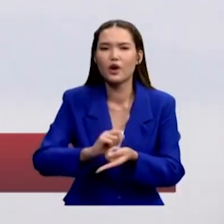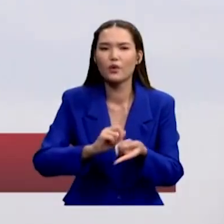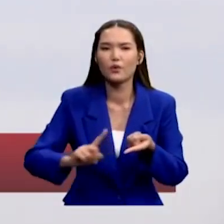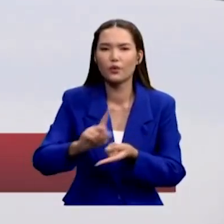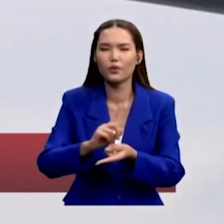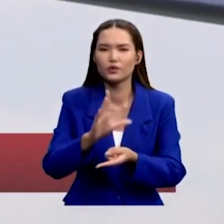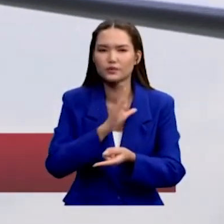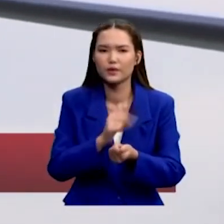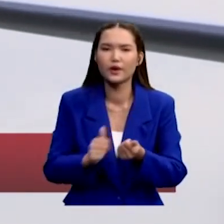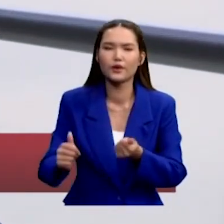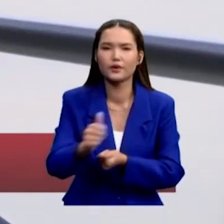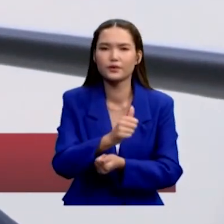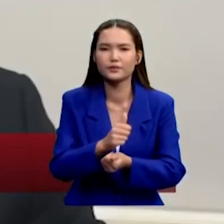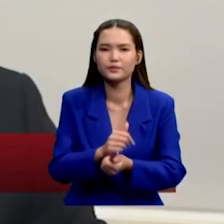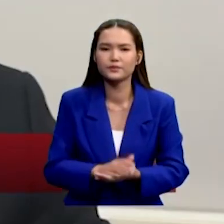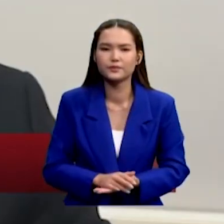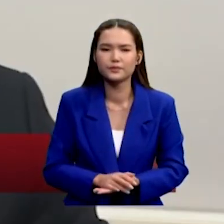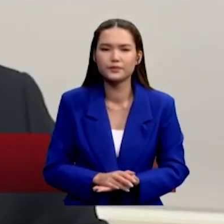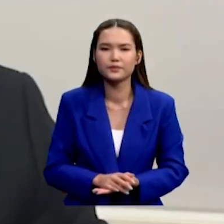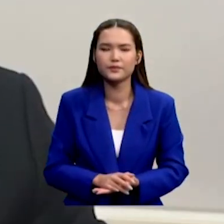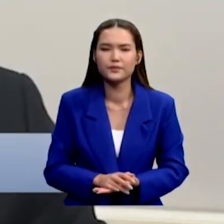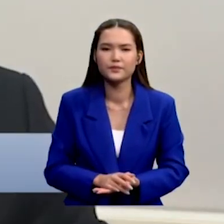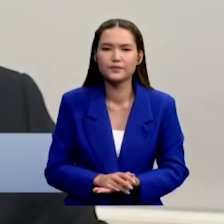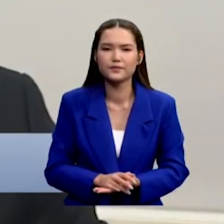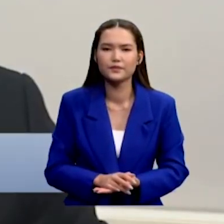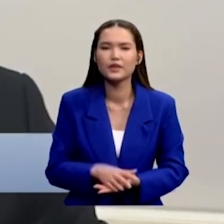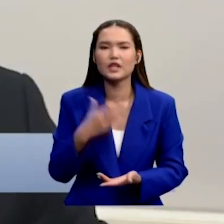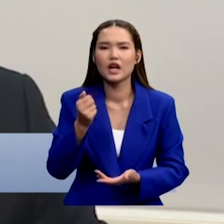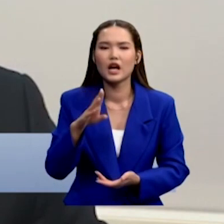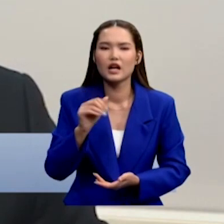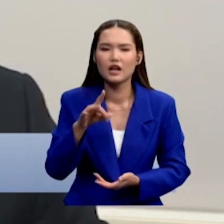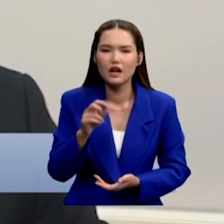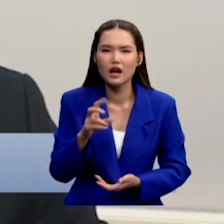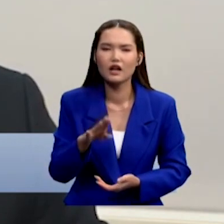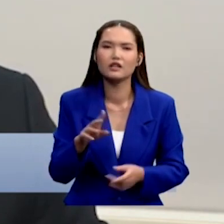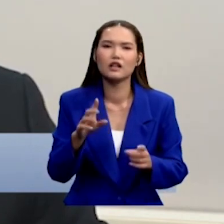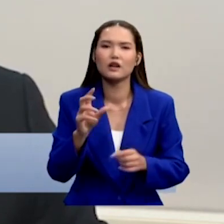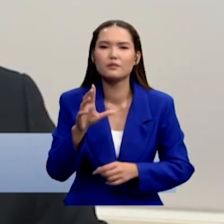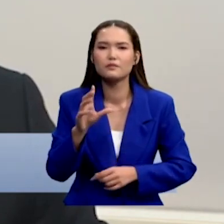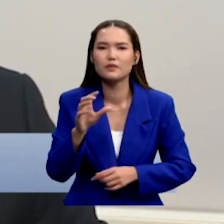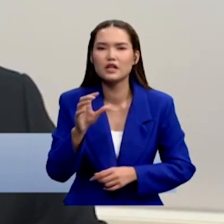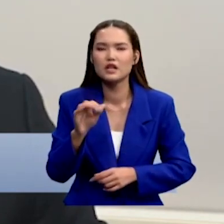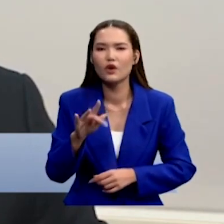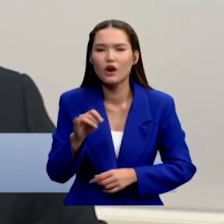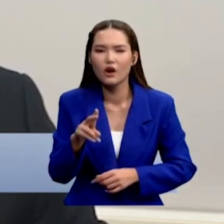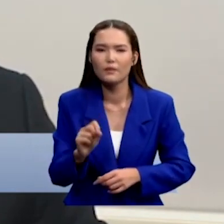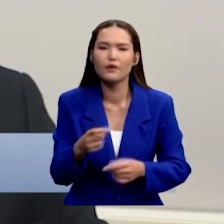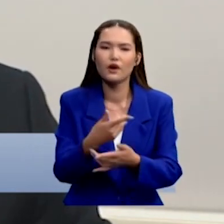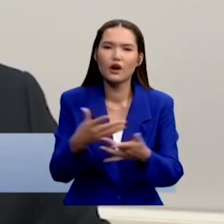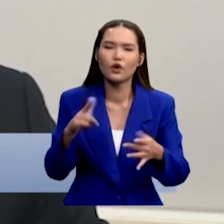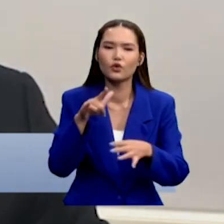екен. Түркияға, Израильге, Мысырға және Еуропаға ұшатын және сол елдерден